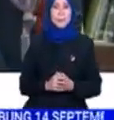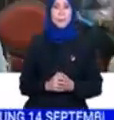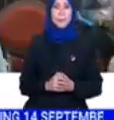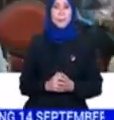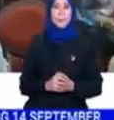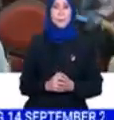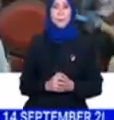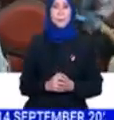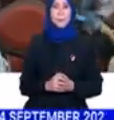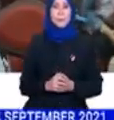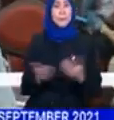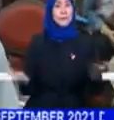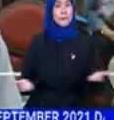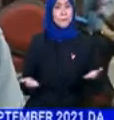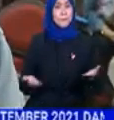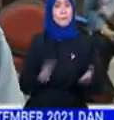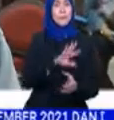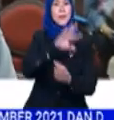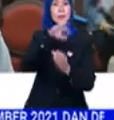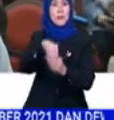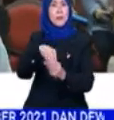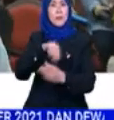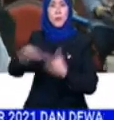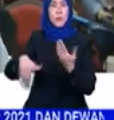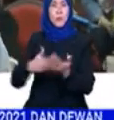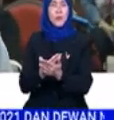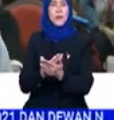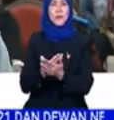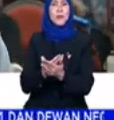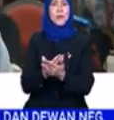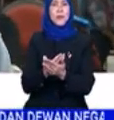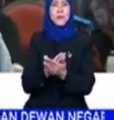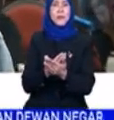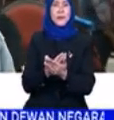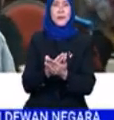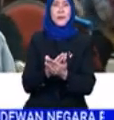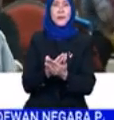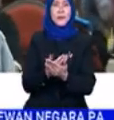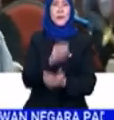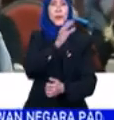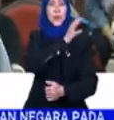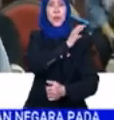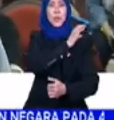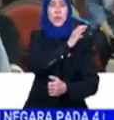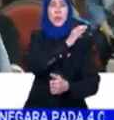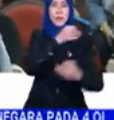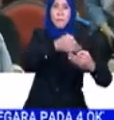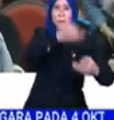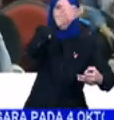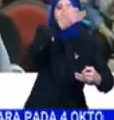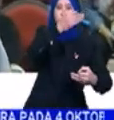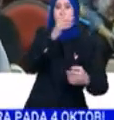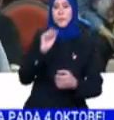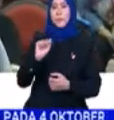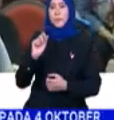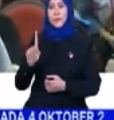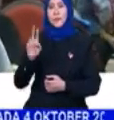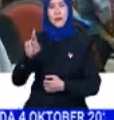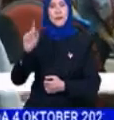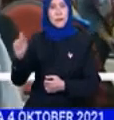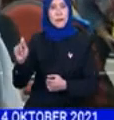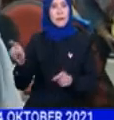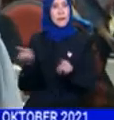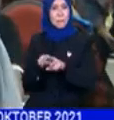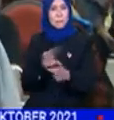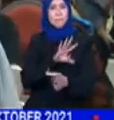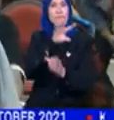di sini kita semua saudara kita libatkan pengungsi blog kita libatkan ke arti jadi